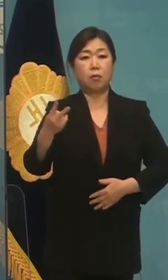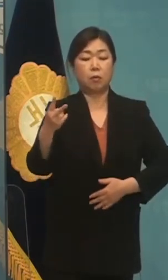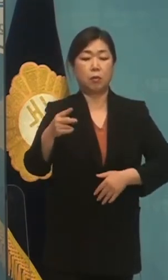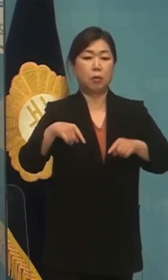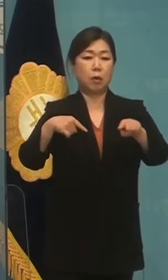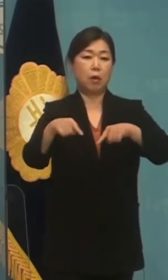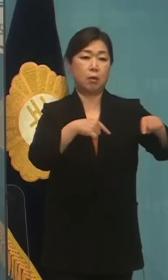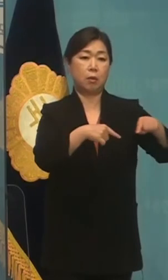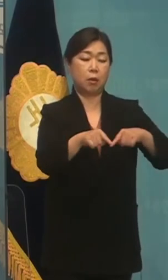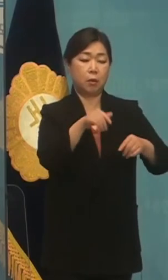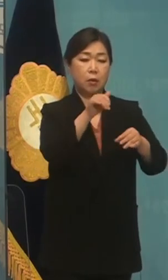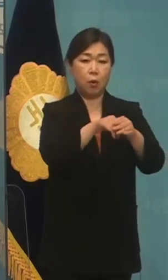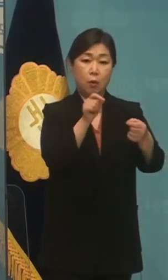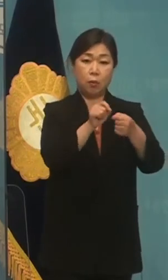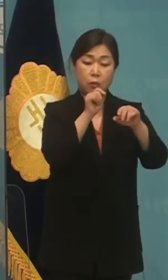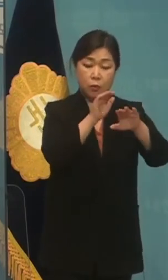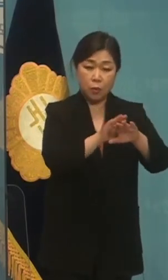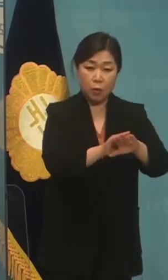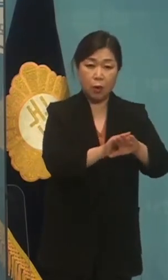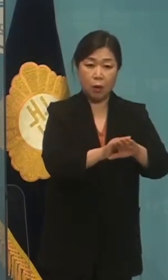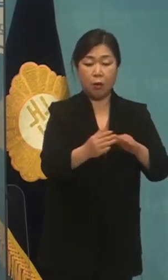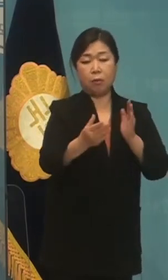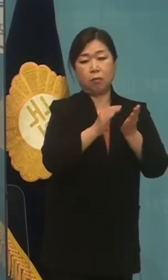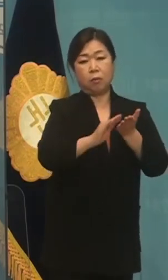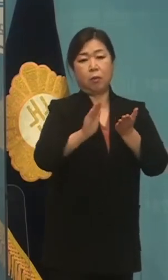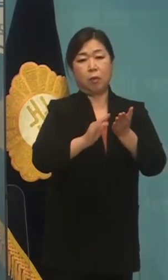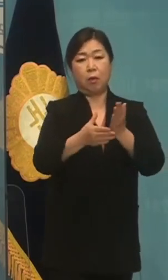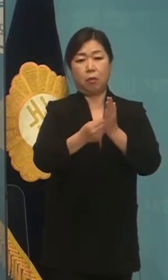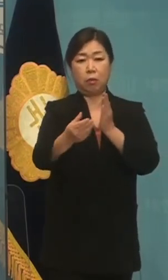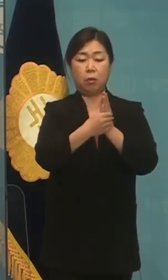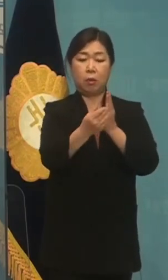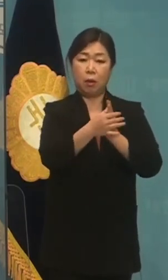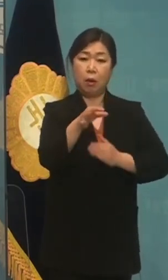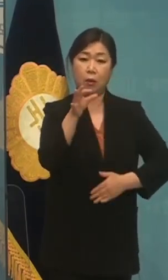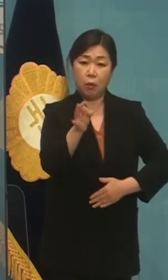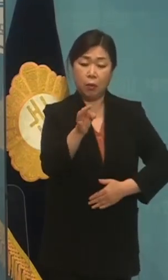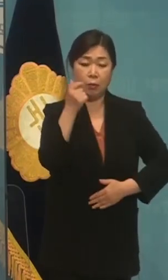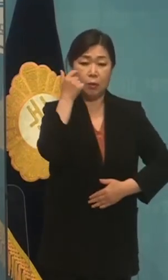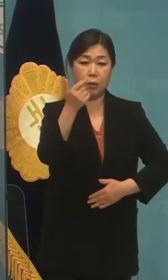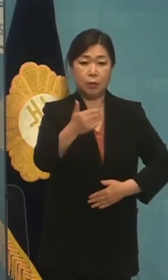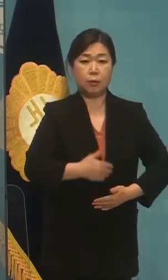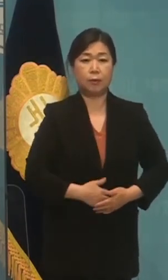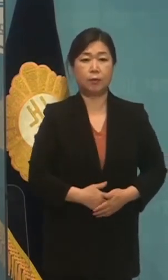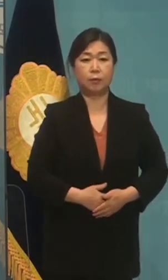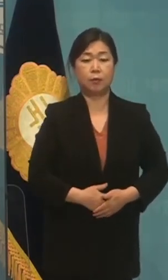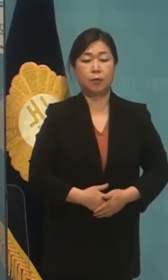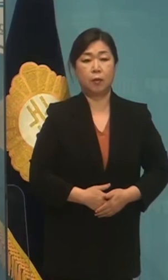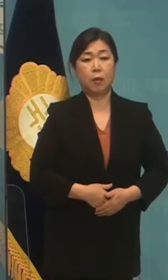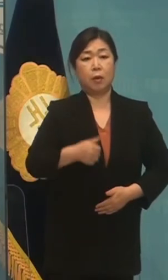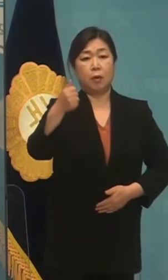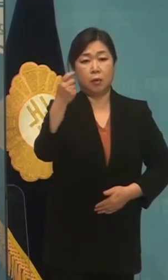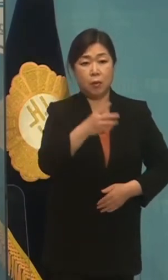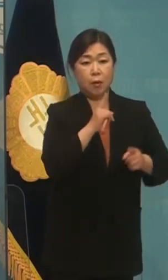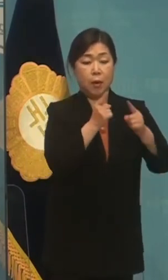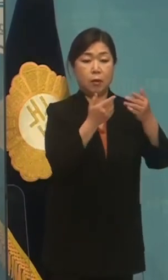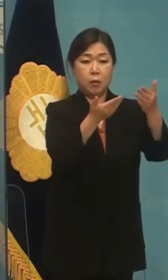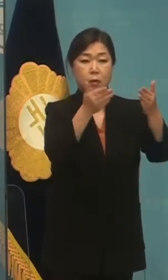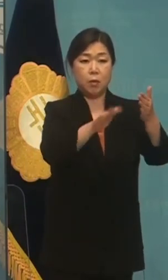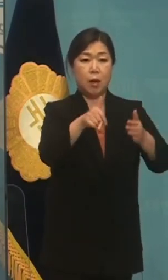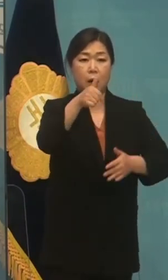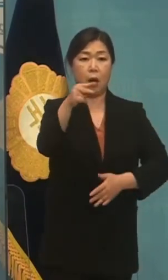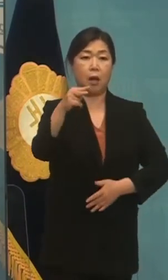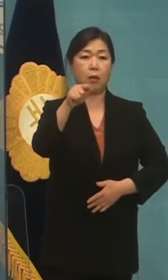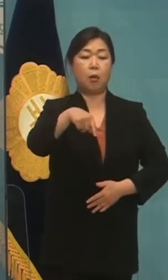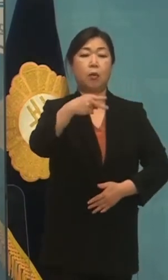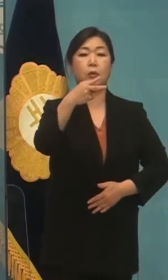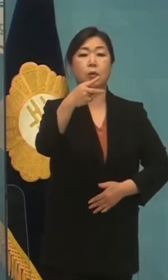양당이 선거를 앞두고 선심성 공약 난발하라고 있는 돈입니까? 수차례 말했지만 가덕도 신공항은